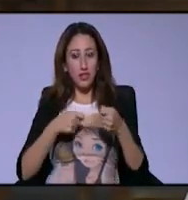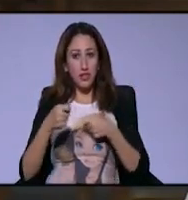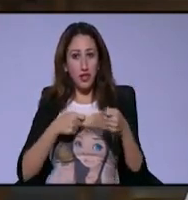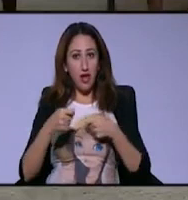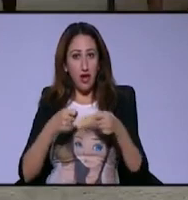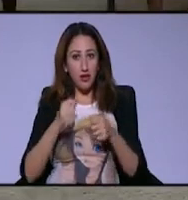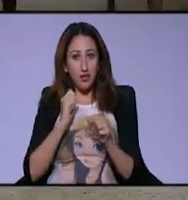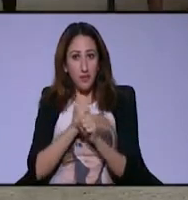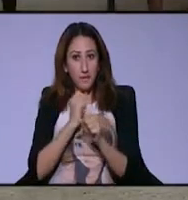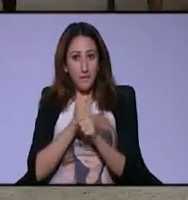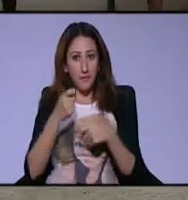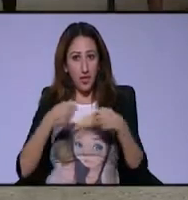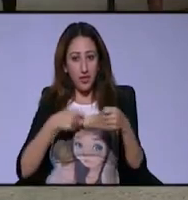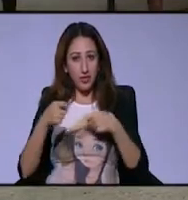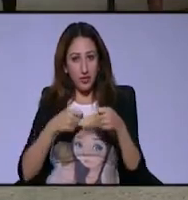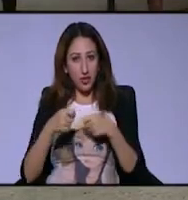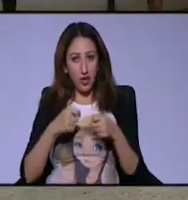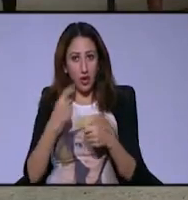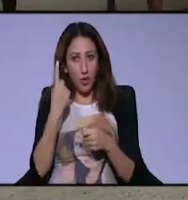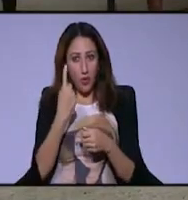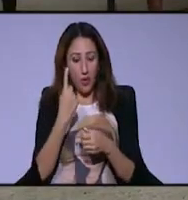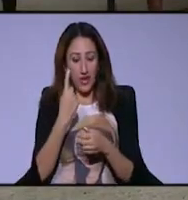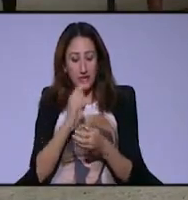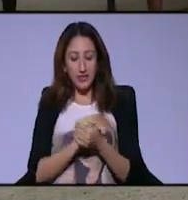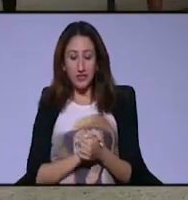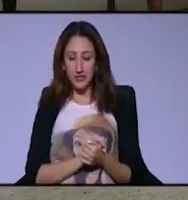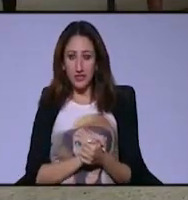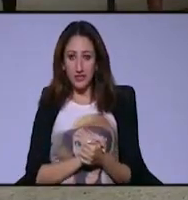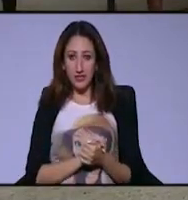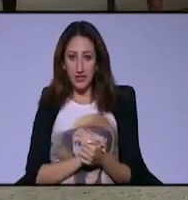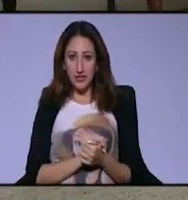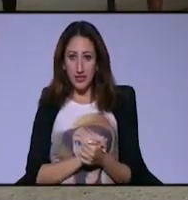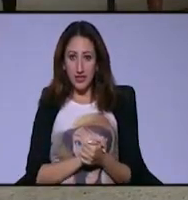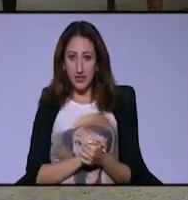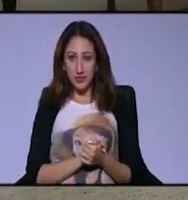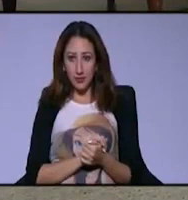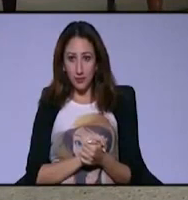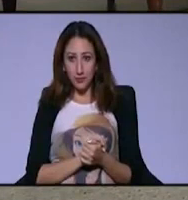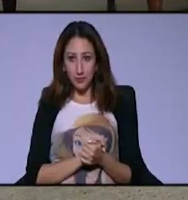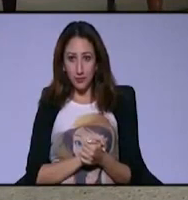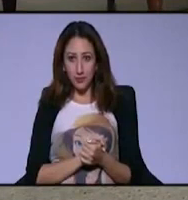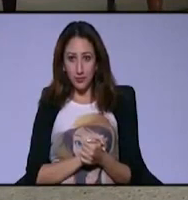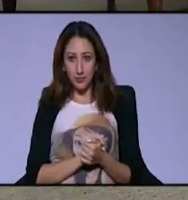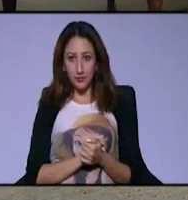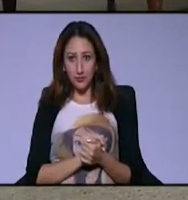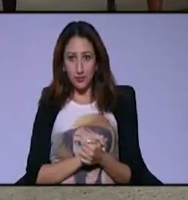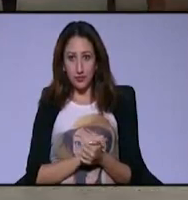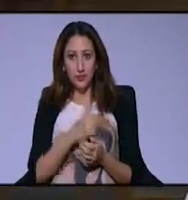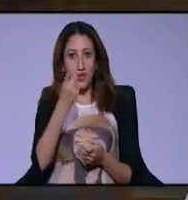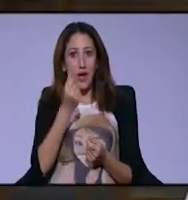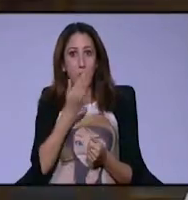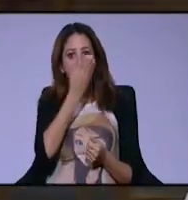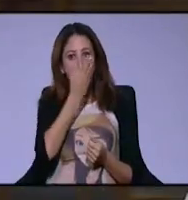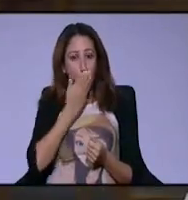رابحه جدا باذن الله، تجاره رابحه. لكن بتكلم بلغه الارقام، ممكن البعض يتساءل انت صرفت كام